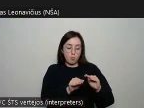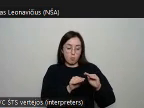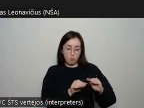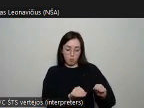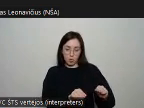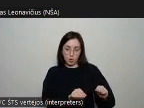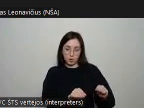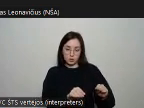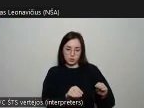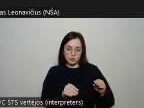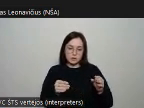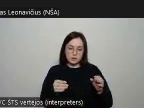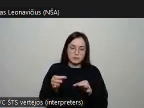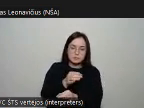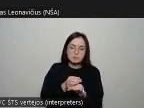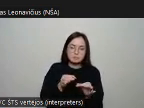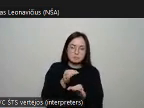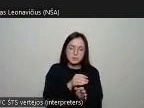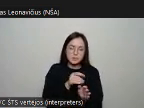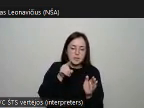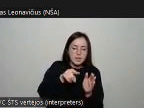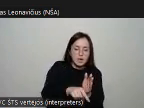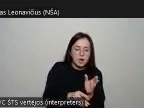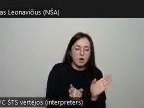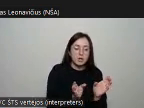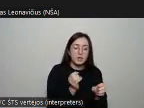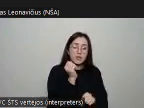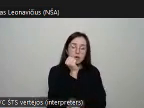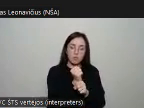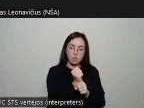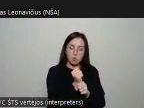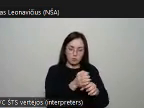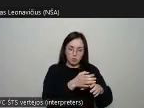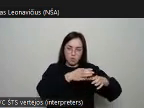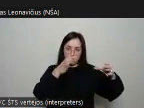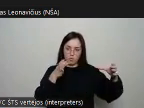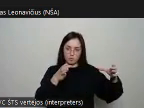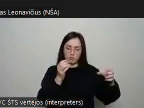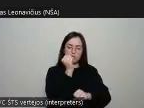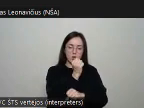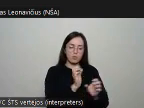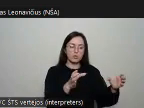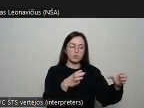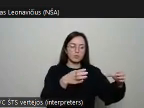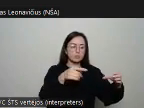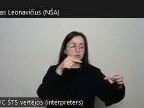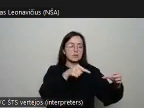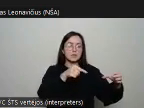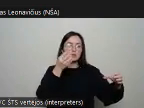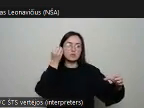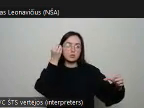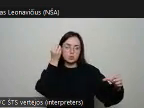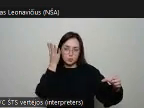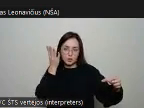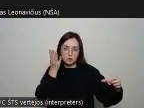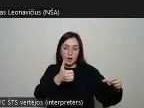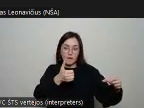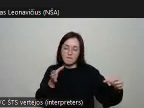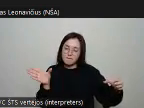išanalizuoti ir kaip pateikti kolektyvui, dideliam kolektyvui ir kad jis suvoktų, kad kitos, kad visi